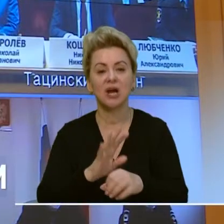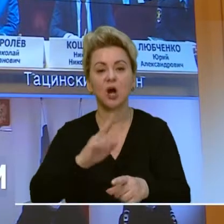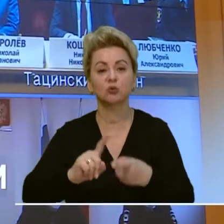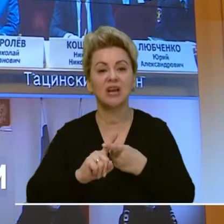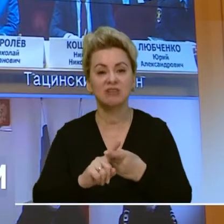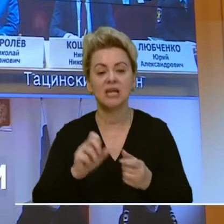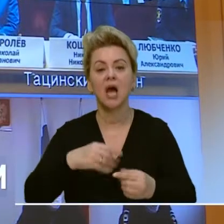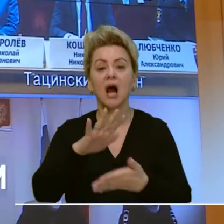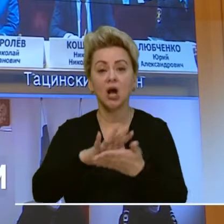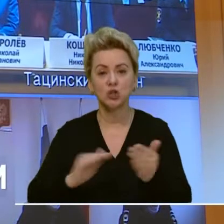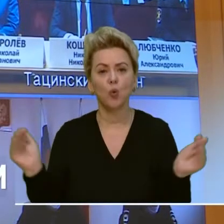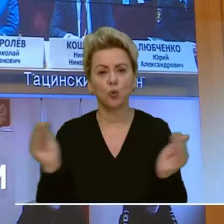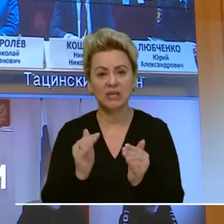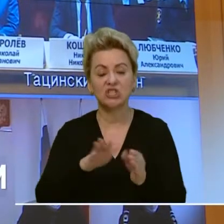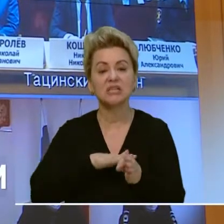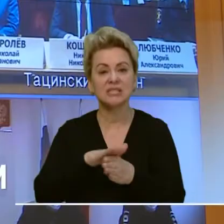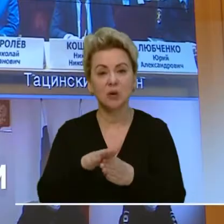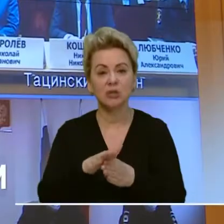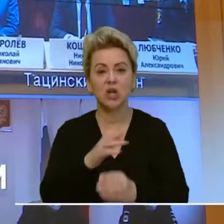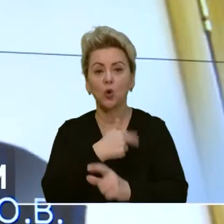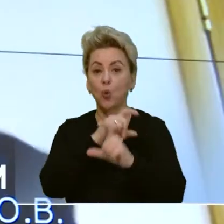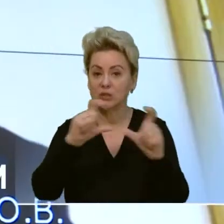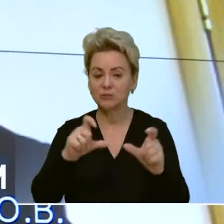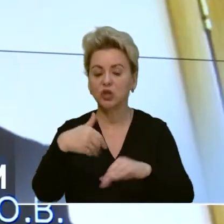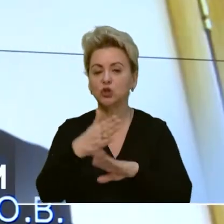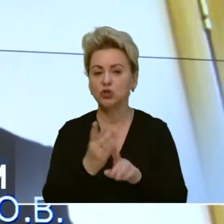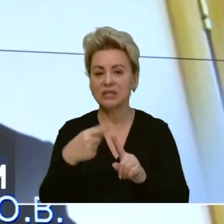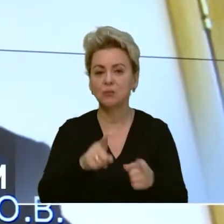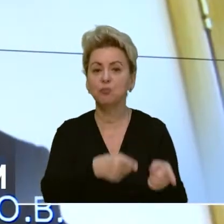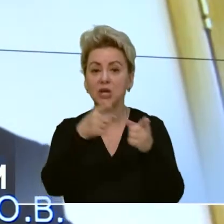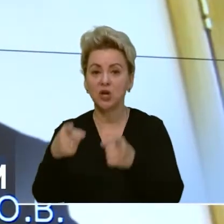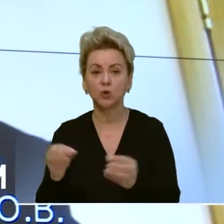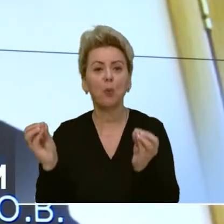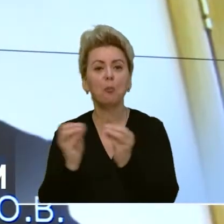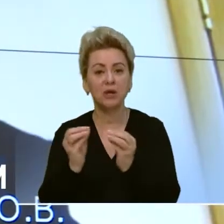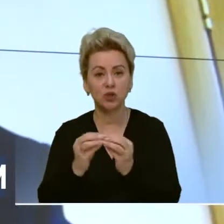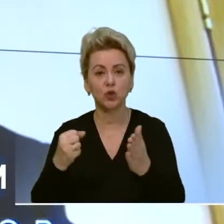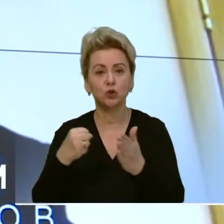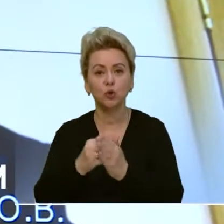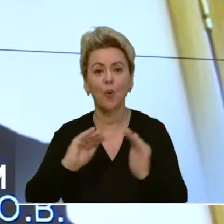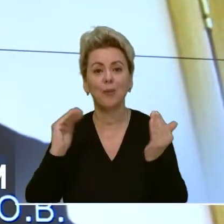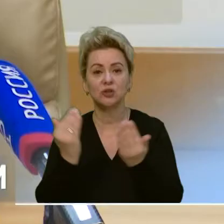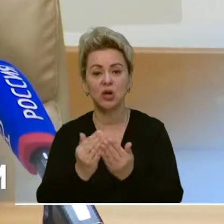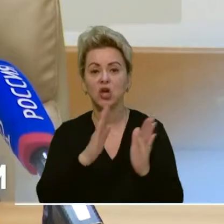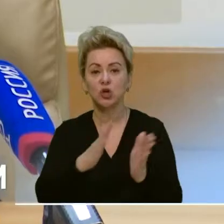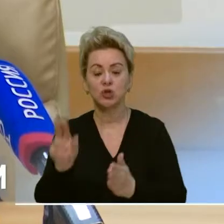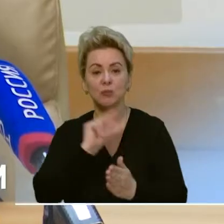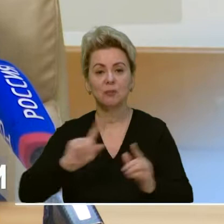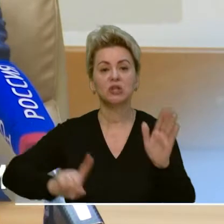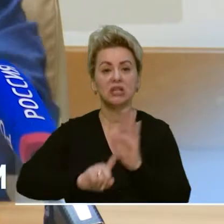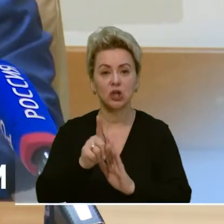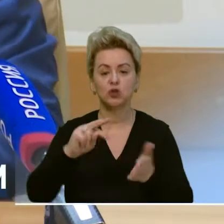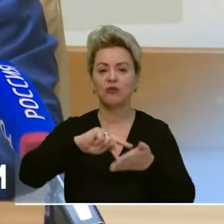ковидом. Как следствие, уменьшение заполняемости госпиталей. Часть из них переходит на прежний, допандемийный режим работы.